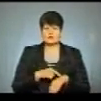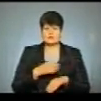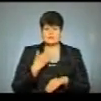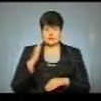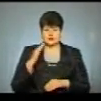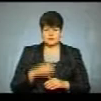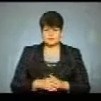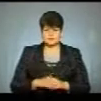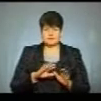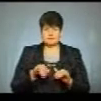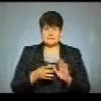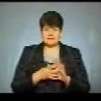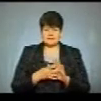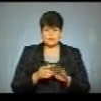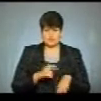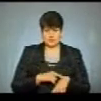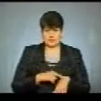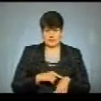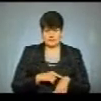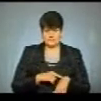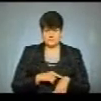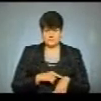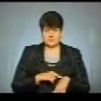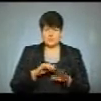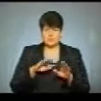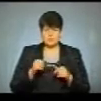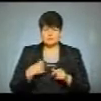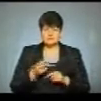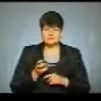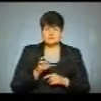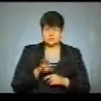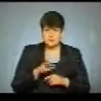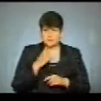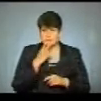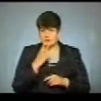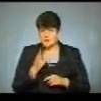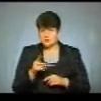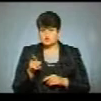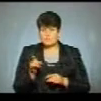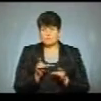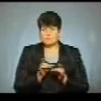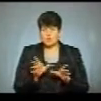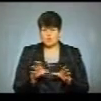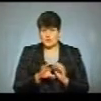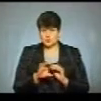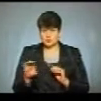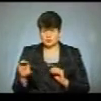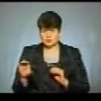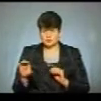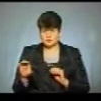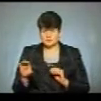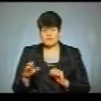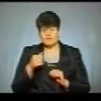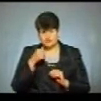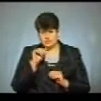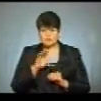води. Після 9-ї години. А потім я підійшла, бачу, що там прорвало трубу. Так що і